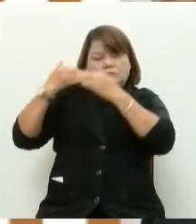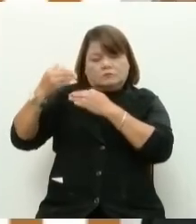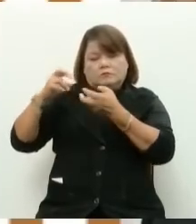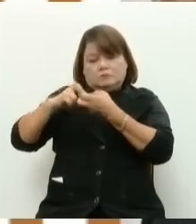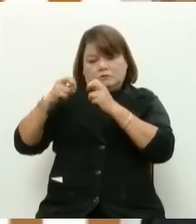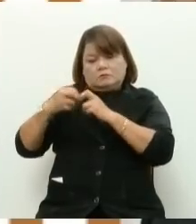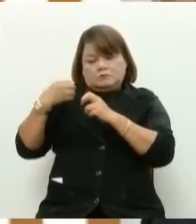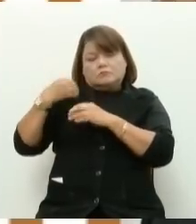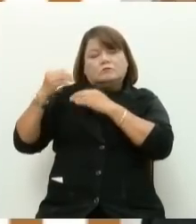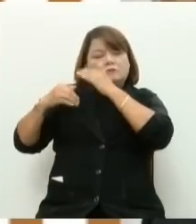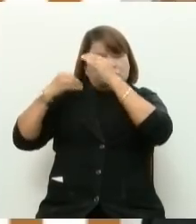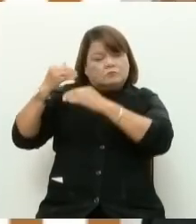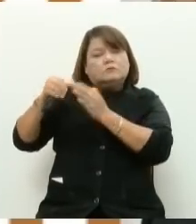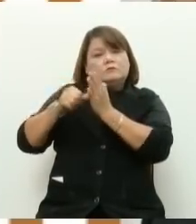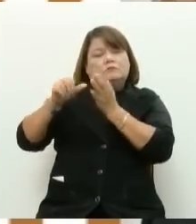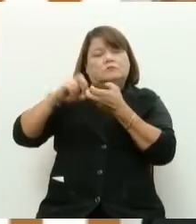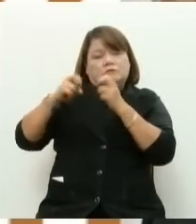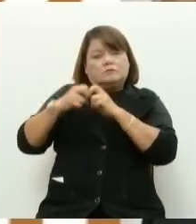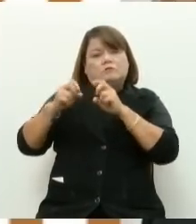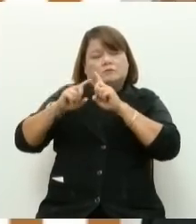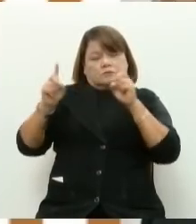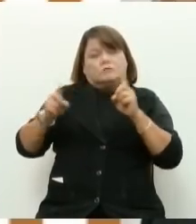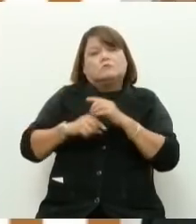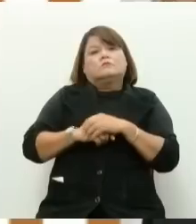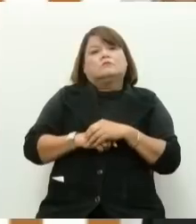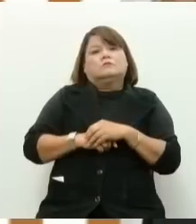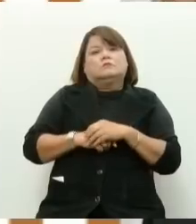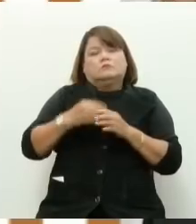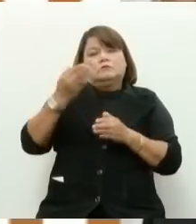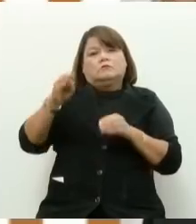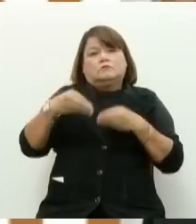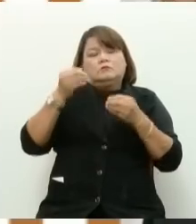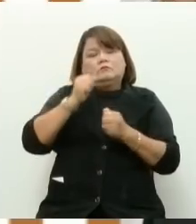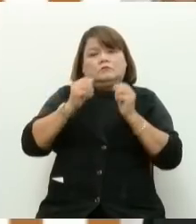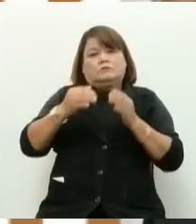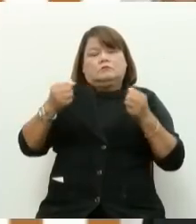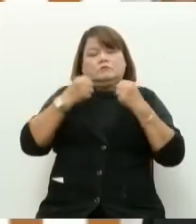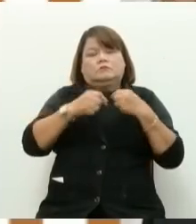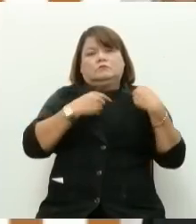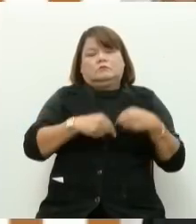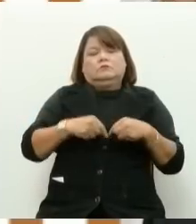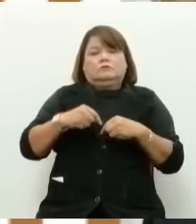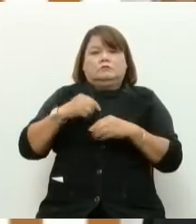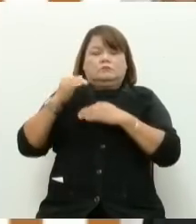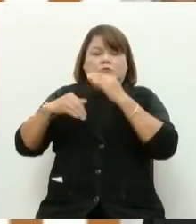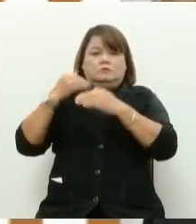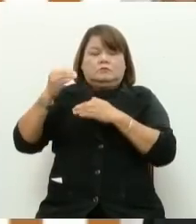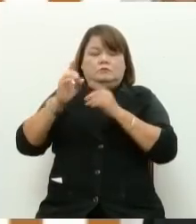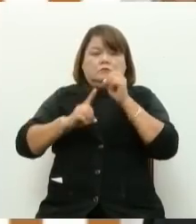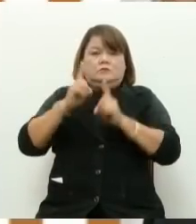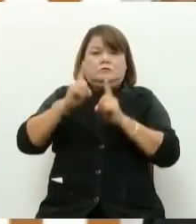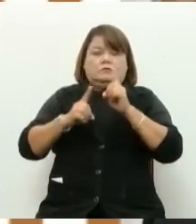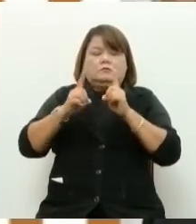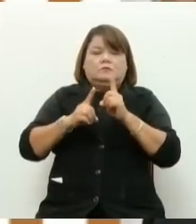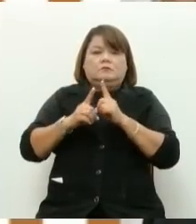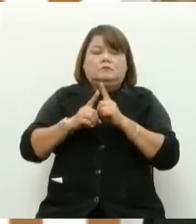ข้องตรงไหนแล้วก็พยายามที่จะแก้ปัญหาอยู่นะคะแล้วก็ขอให้ทุกท่านมั่นใจนะคะแล้วก็พัฒนาการประเมินวิท